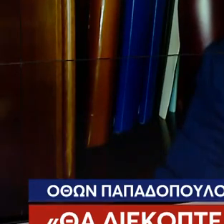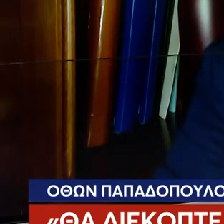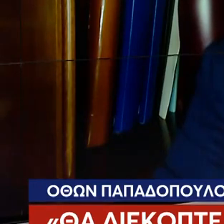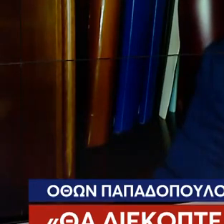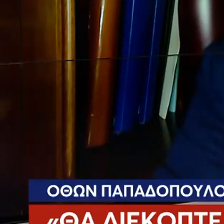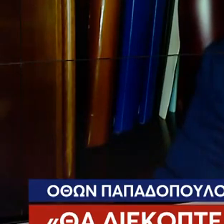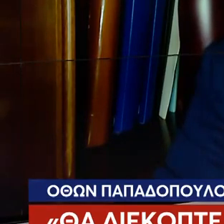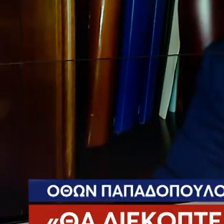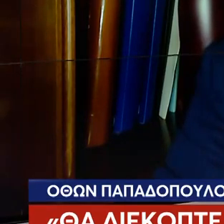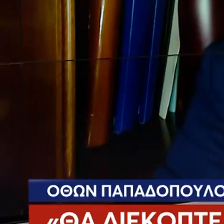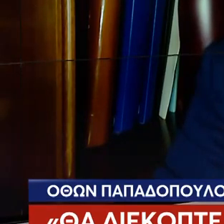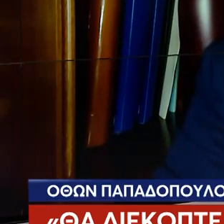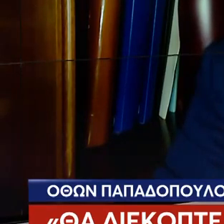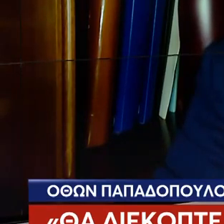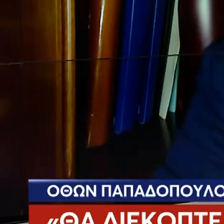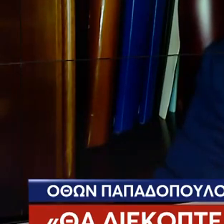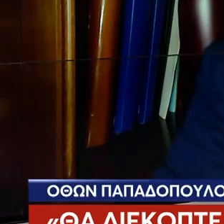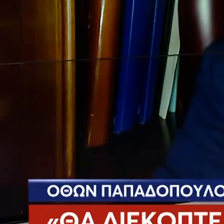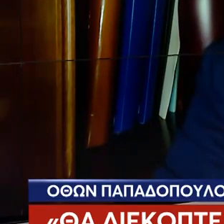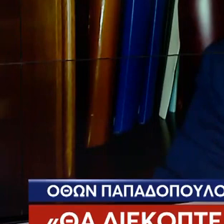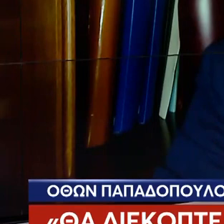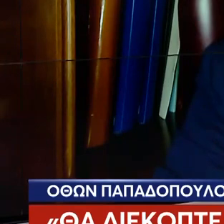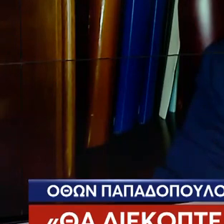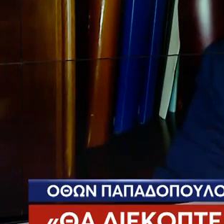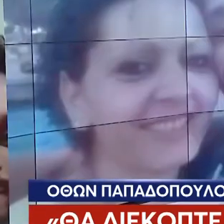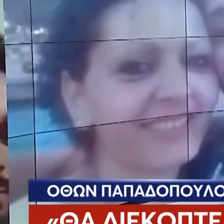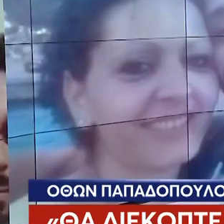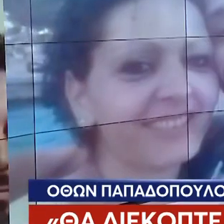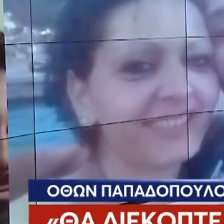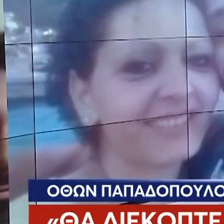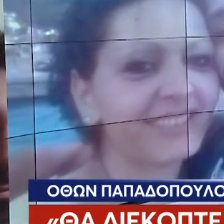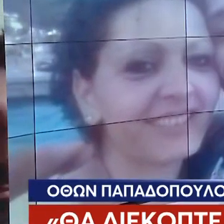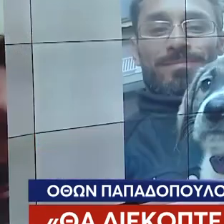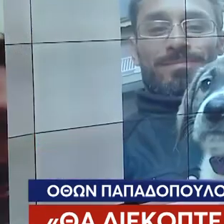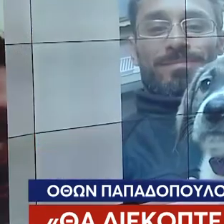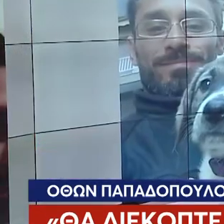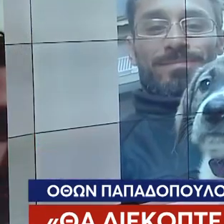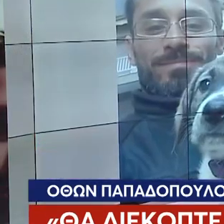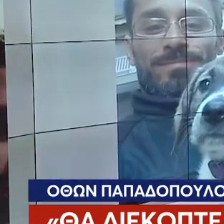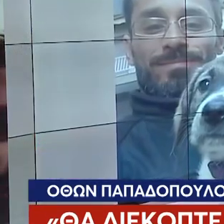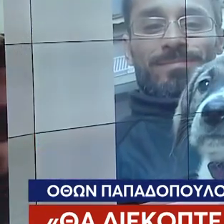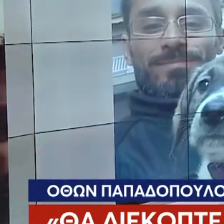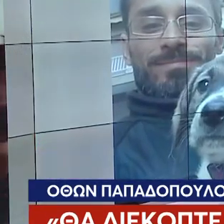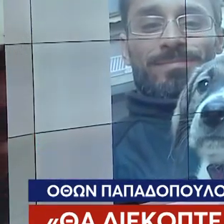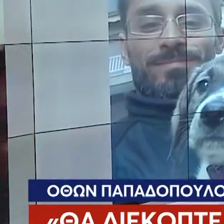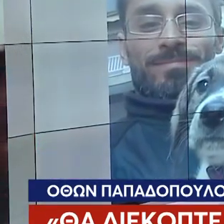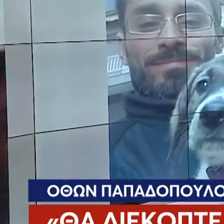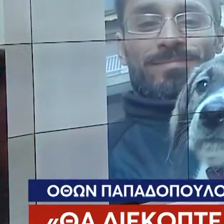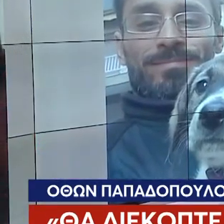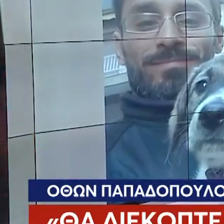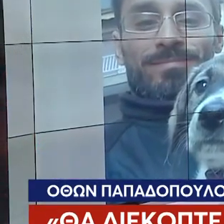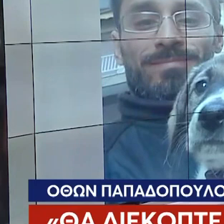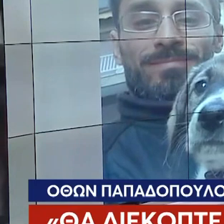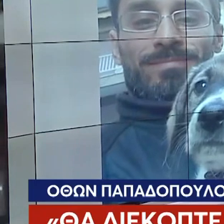κύριε Παπαδόπουλε? Λέει ότι τη σκότωσε ο άλλος, λέει κάτι. Τι θα πει τέλος πάντων? Λέει